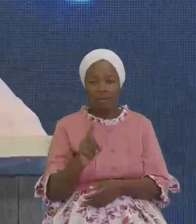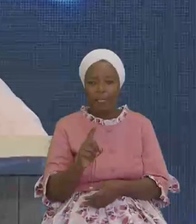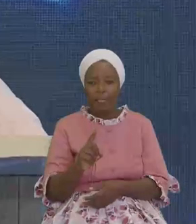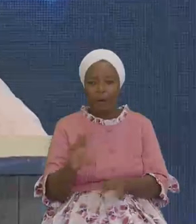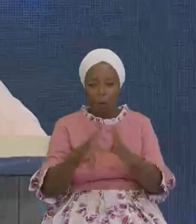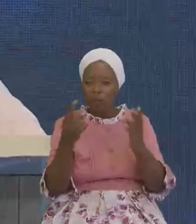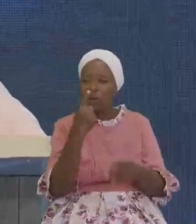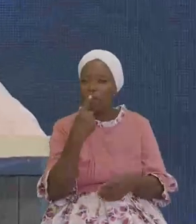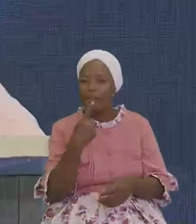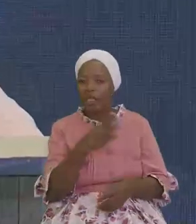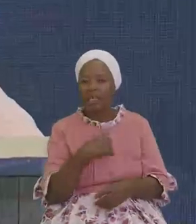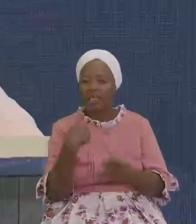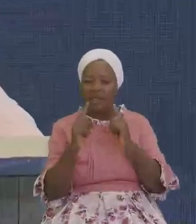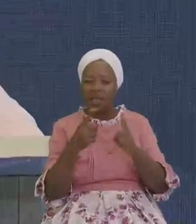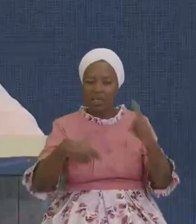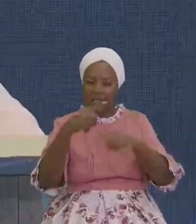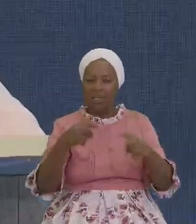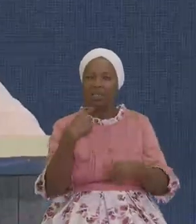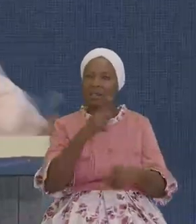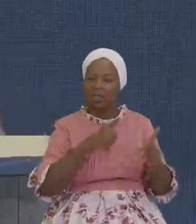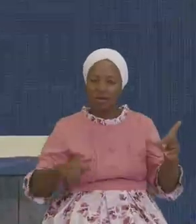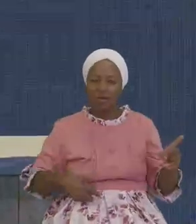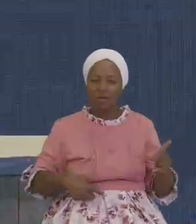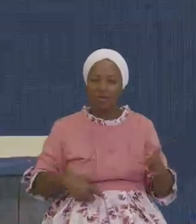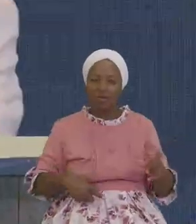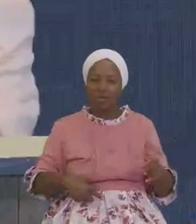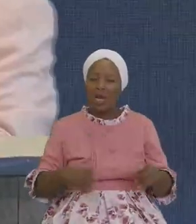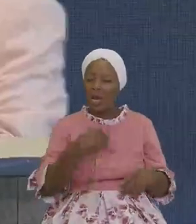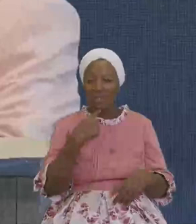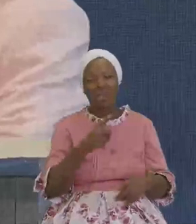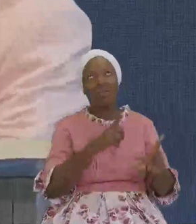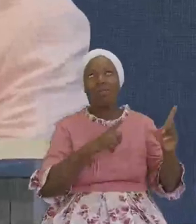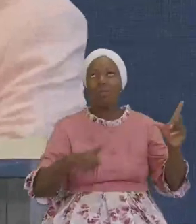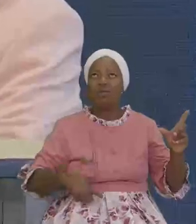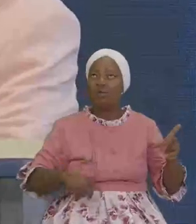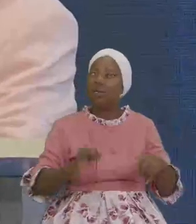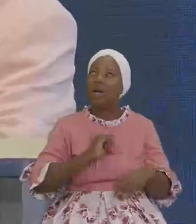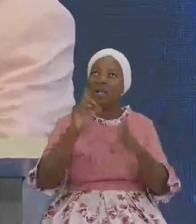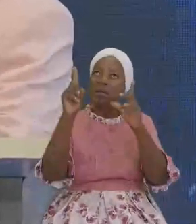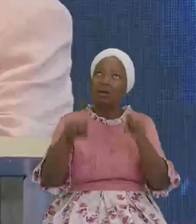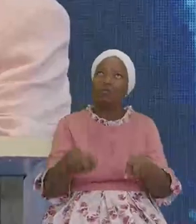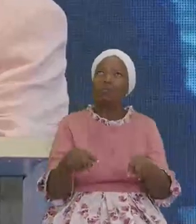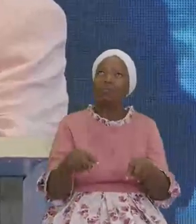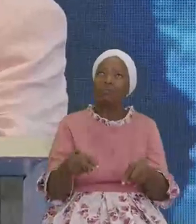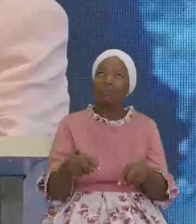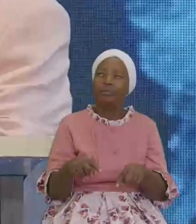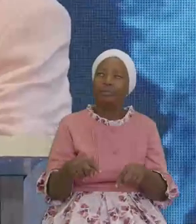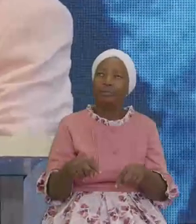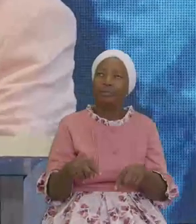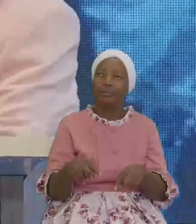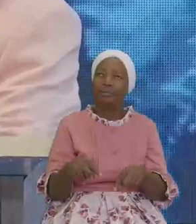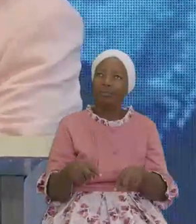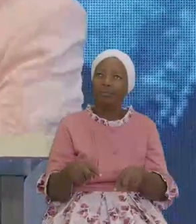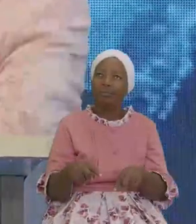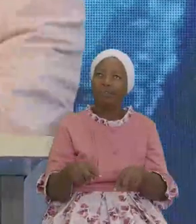Comme tu es debout, ouvre ta bouche maintenant et parle au Seigneur. Et dis oui Seigneur, je